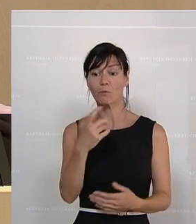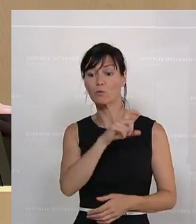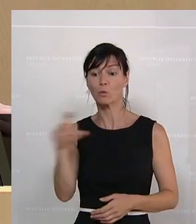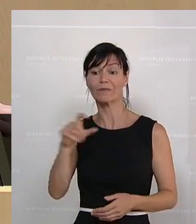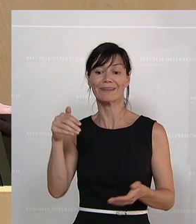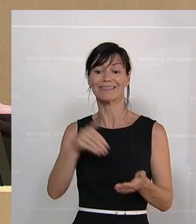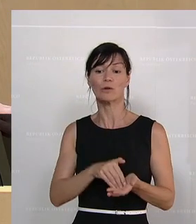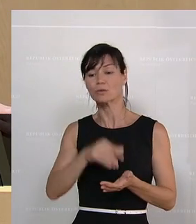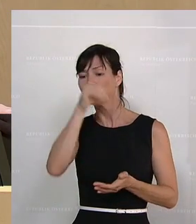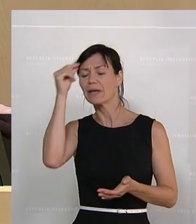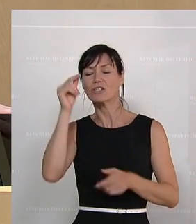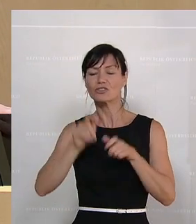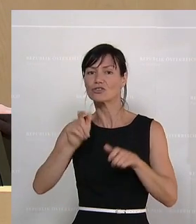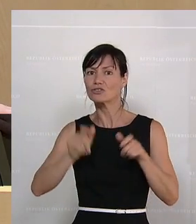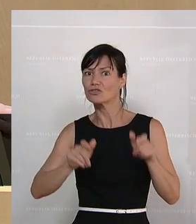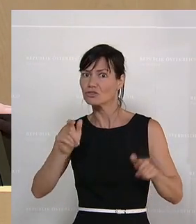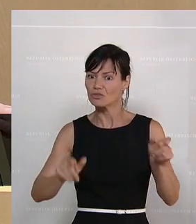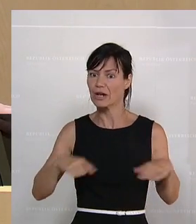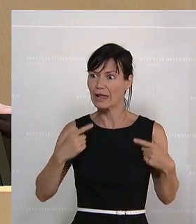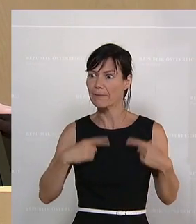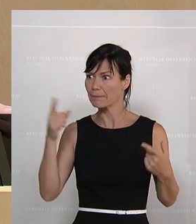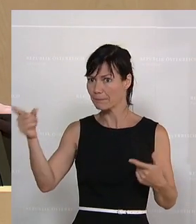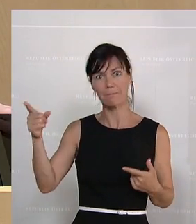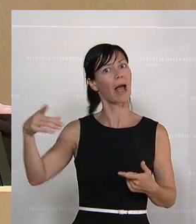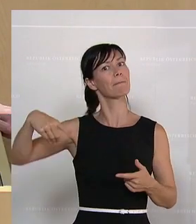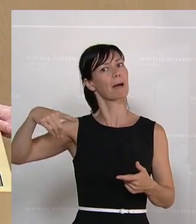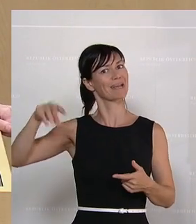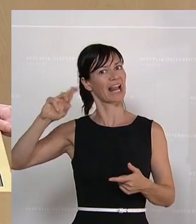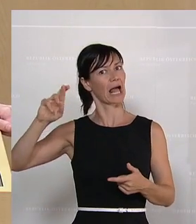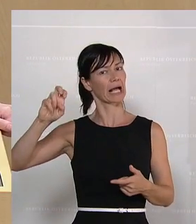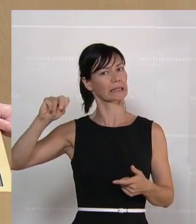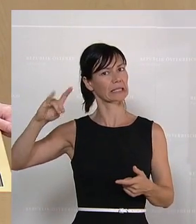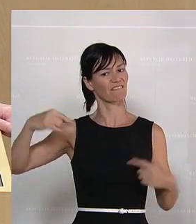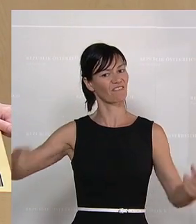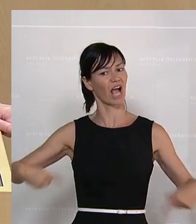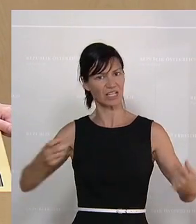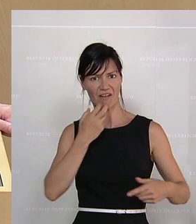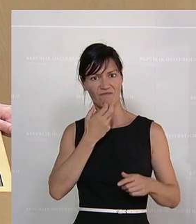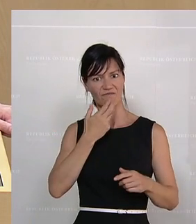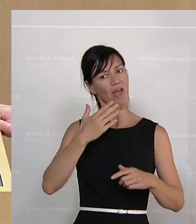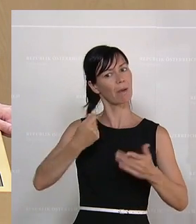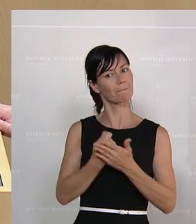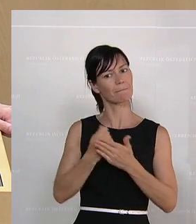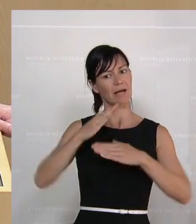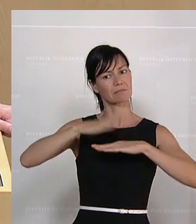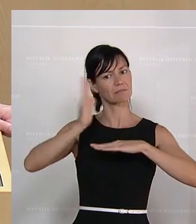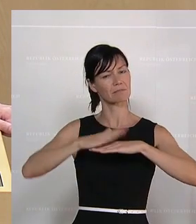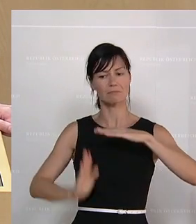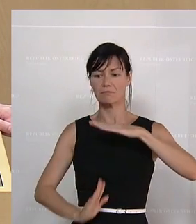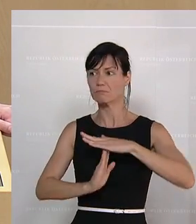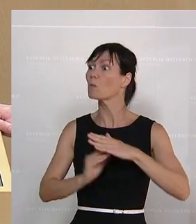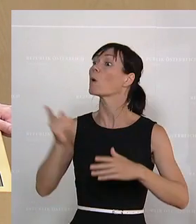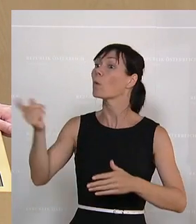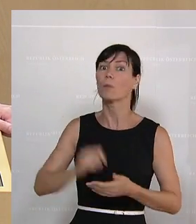menschen die pamela rendi wagner fordert sie einen preis decke was hat denn die stadt wien getan kein